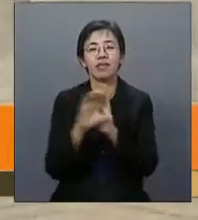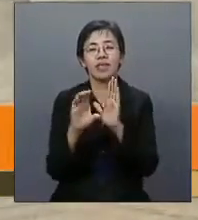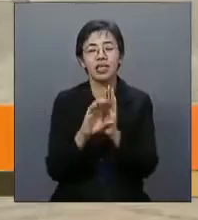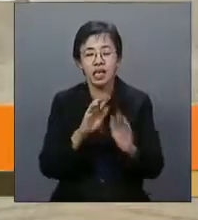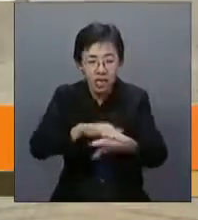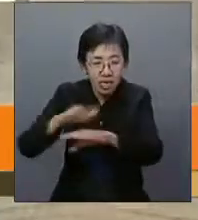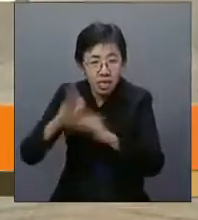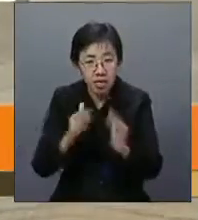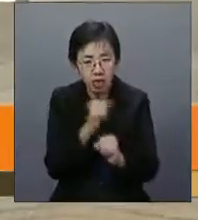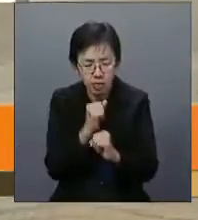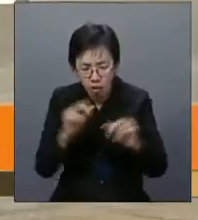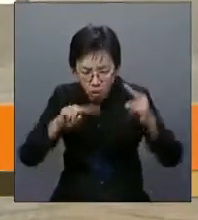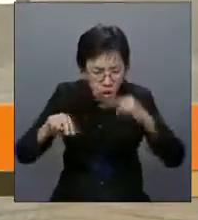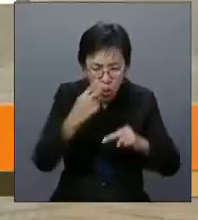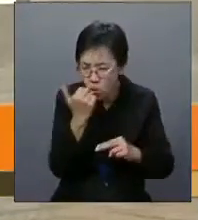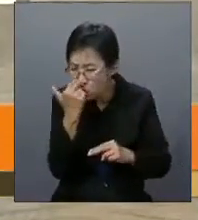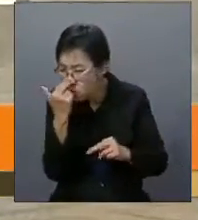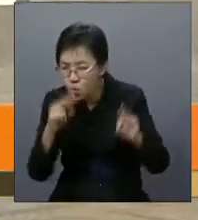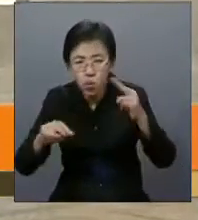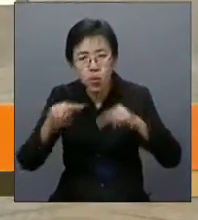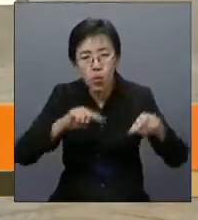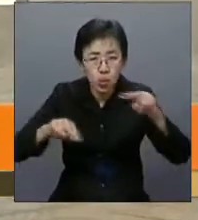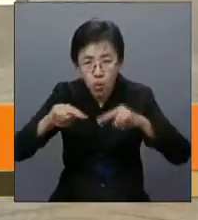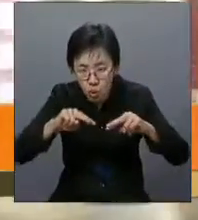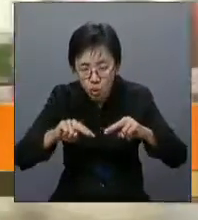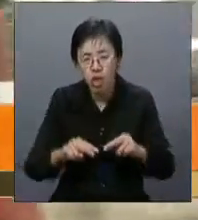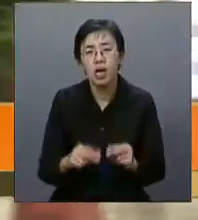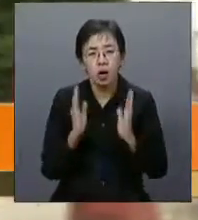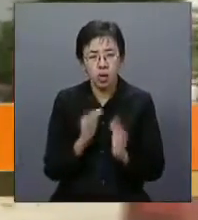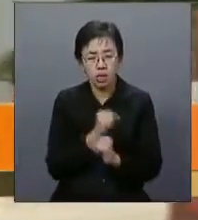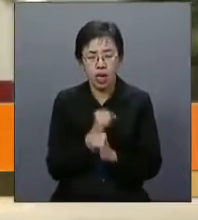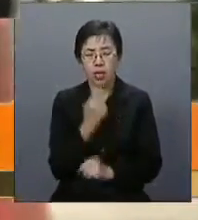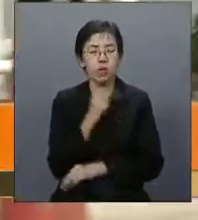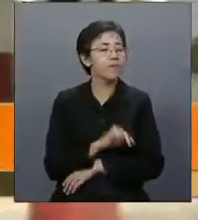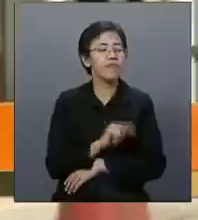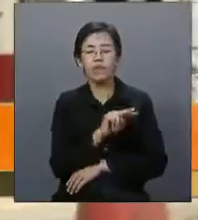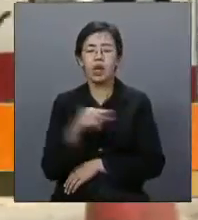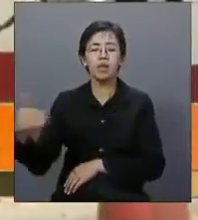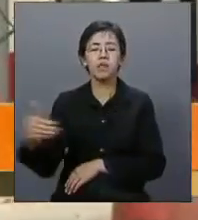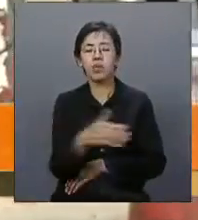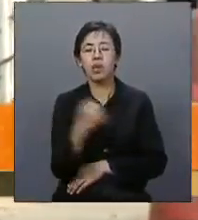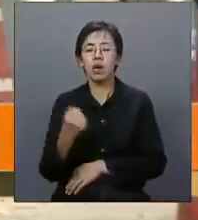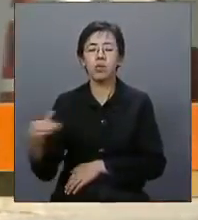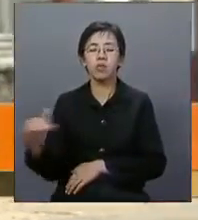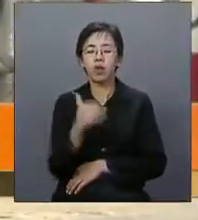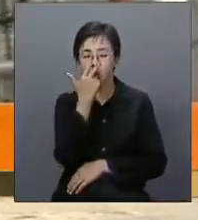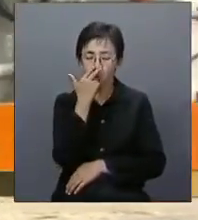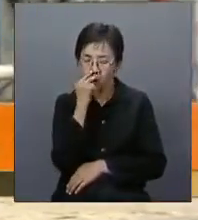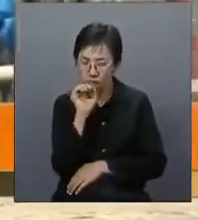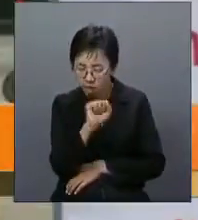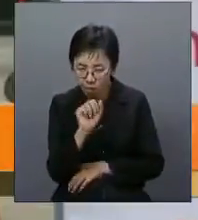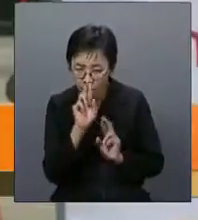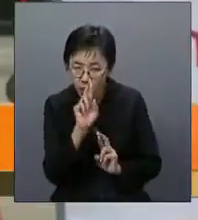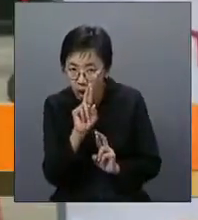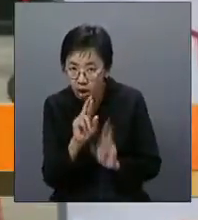าที่นั้นดูแลอย่างเข้มงวดขณะเดียวกันก็ต้องเพิ่มทักษะการสังเกตยานพาหนะต้องสงสัยและการเฝ้าระวังเหตุฉุกเฉิน